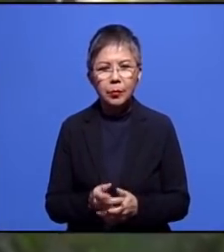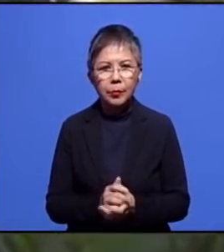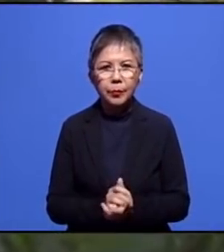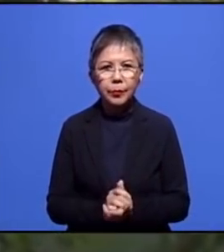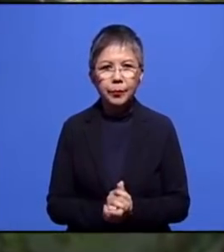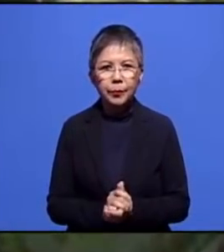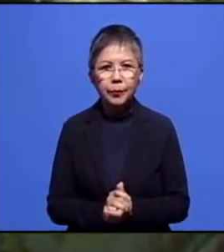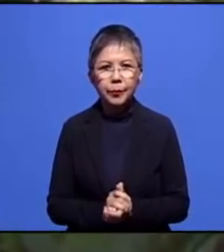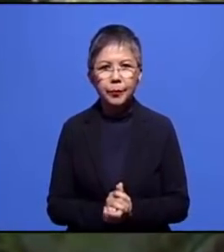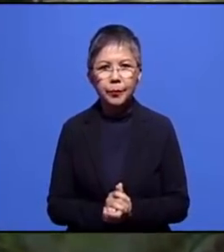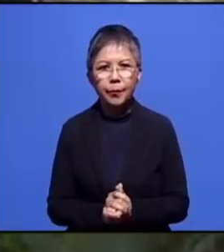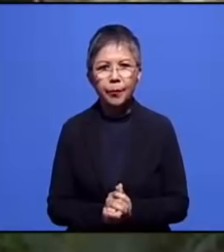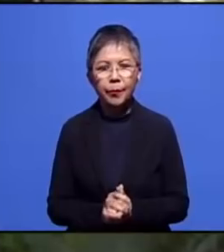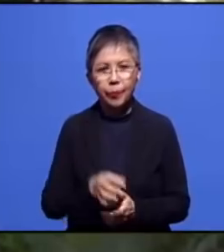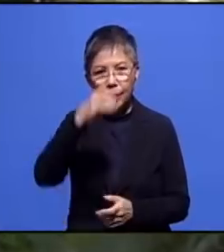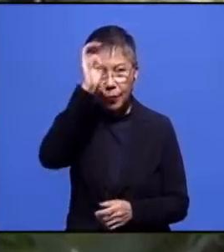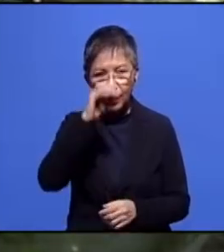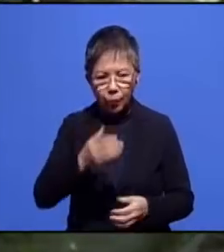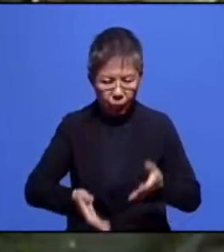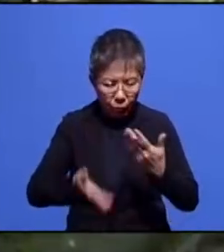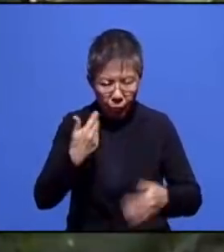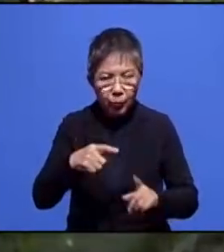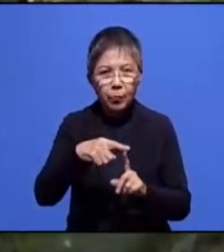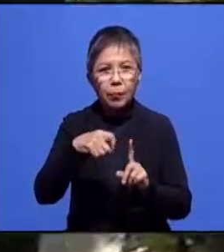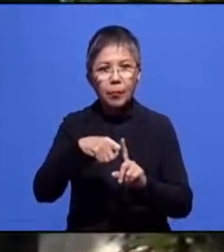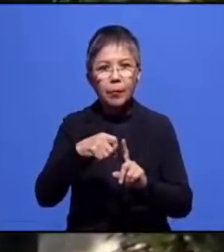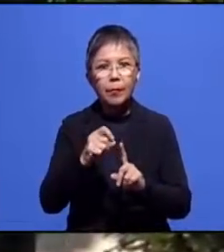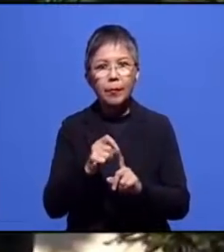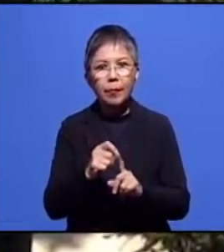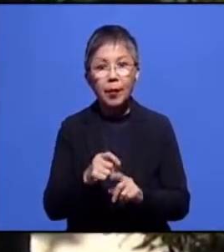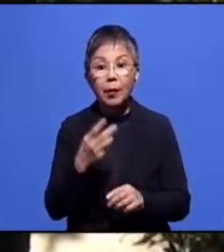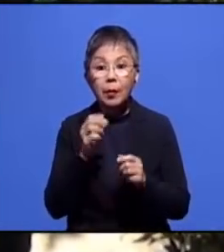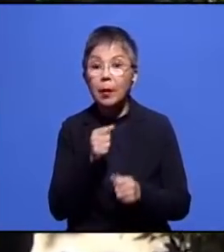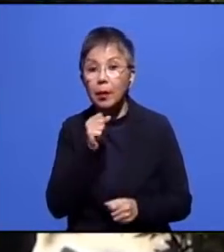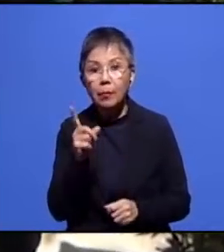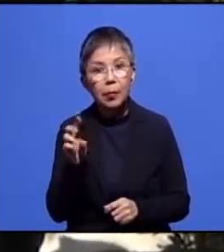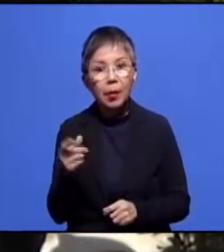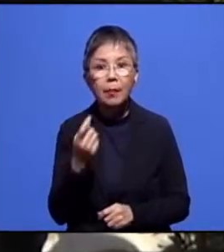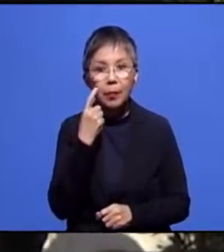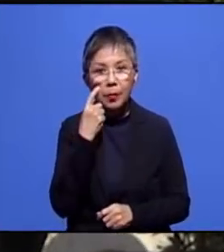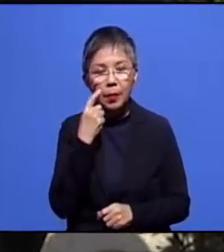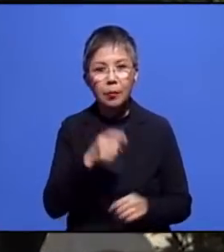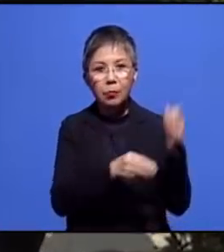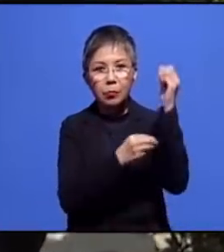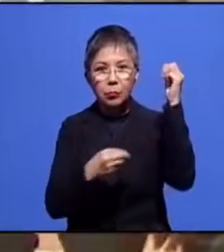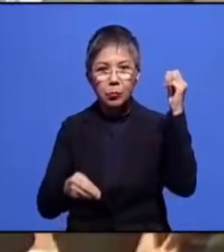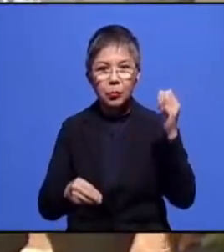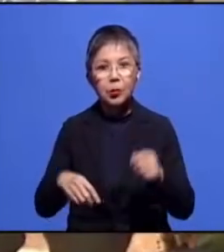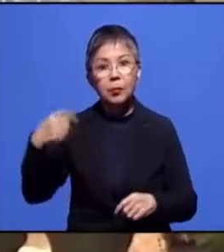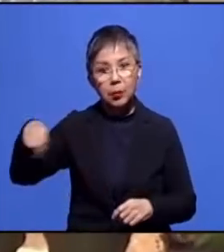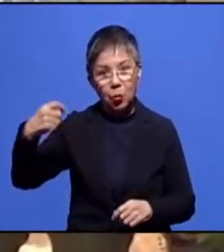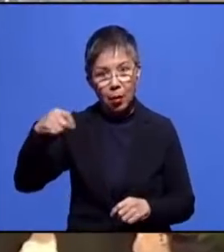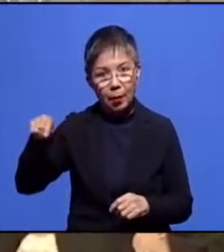tidur lagi Hai polisi melakukan olah TKP langsung memeriksa sejumlah saksi termasuk pengurus Pesantren kini